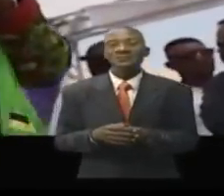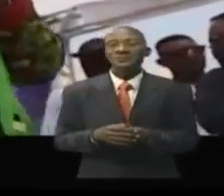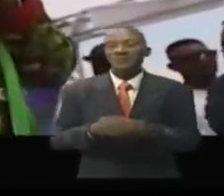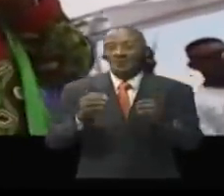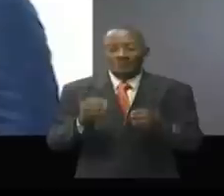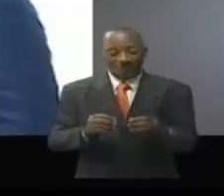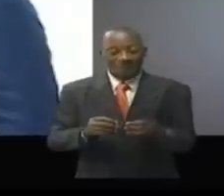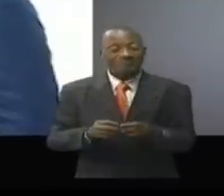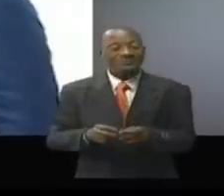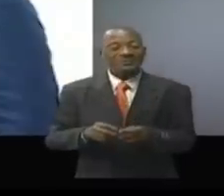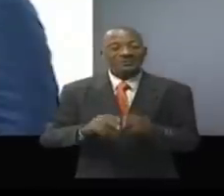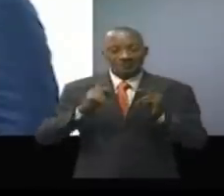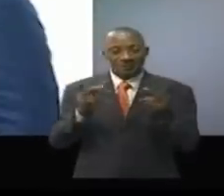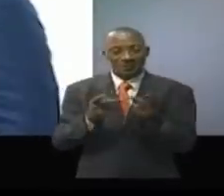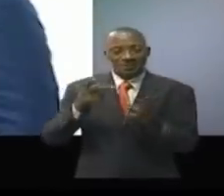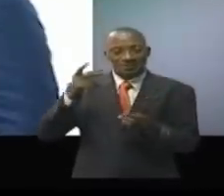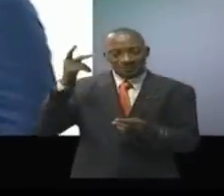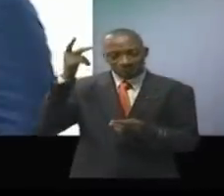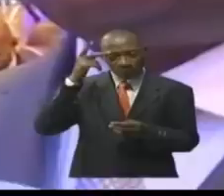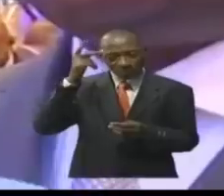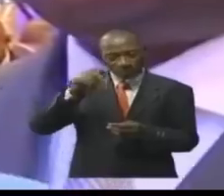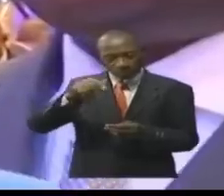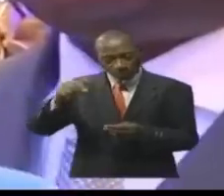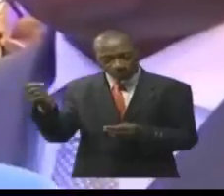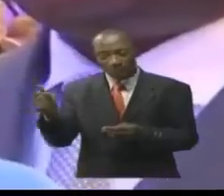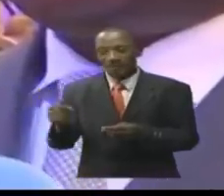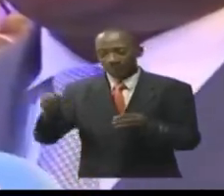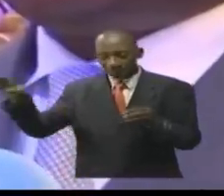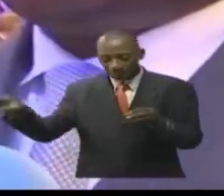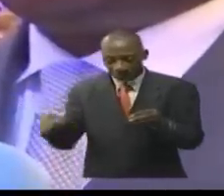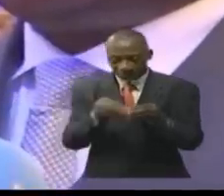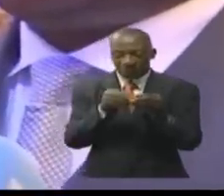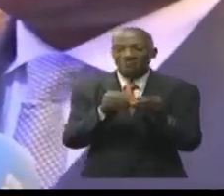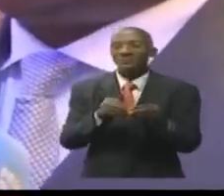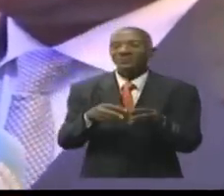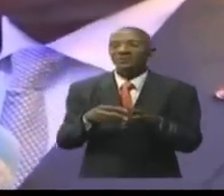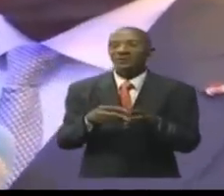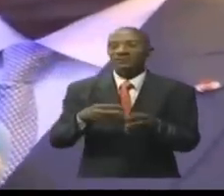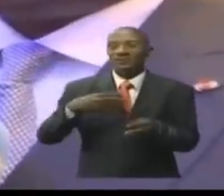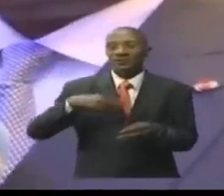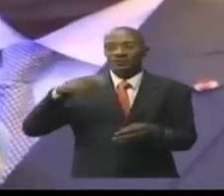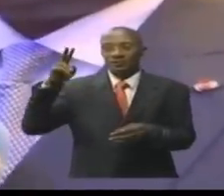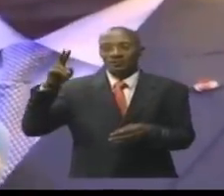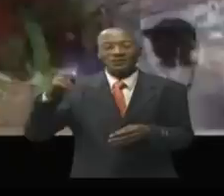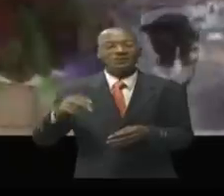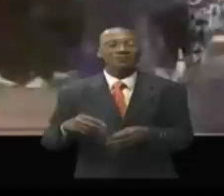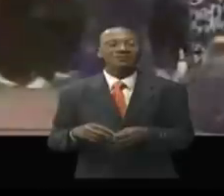plébiscité Félix-Antoine Tshisekedi Tshilombo comme son candidat à la magistrature suprême du